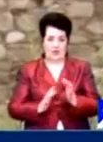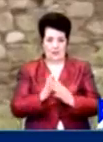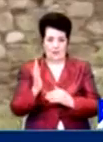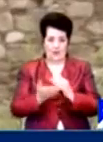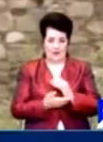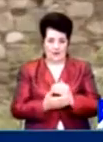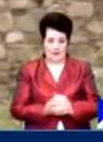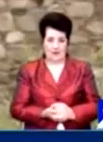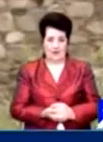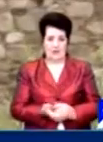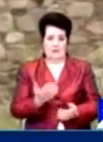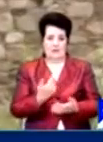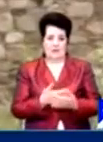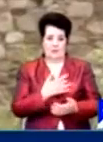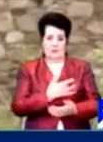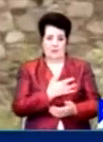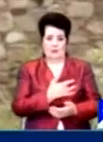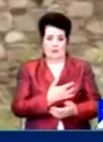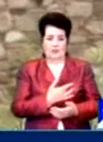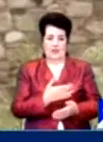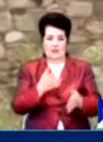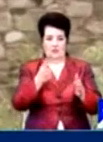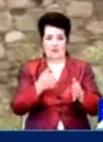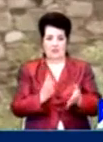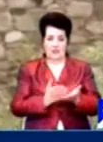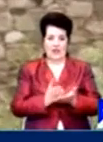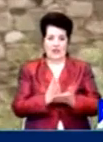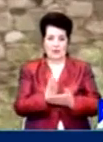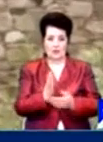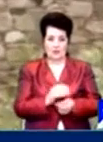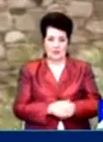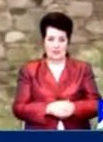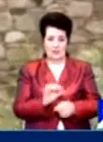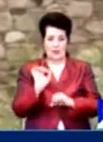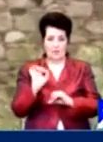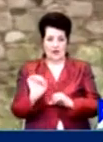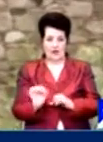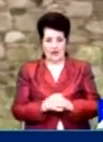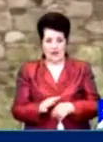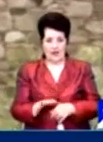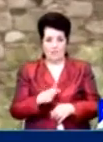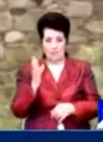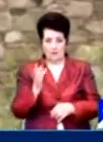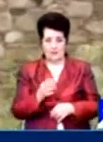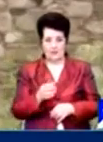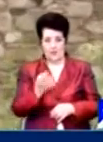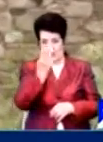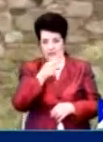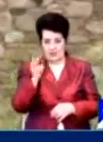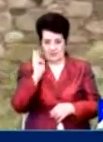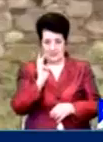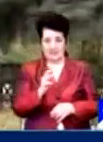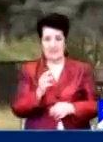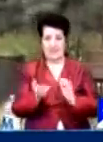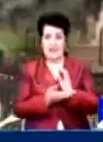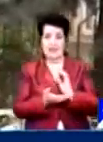avem presupus așa șantierul arheologic a unui șanț de apărare a fostei cetăți din